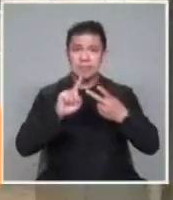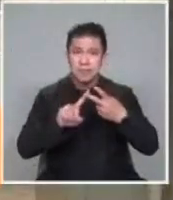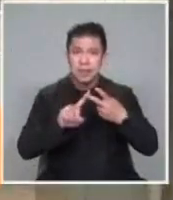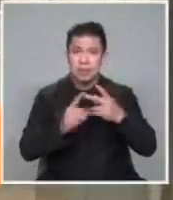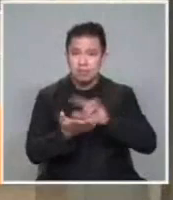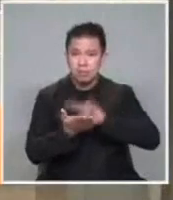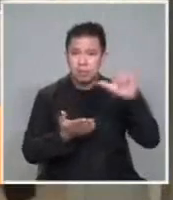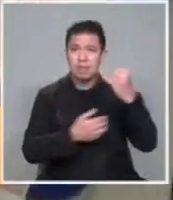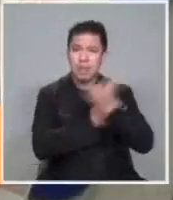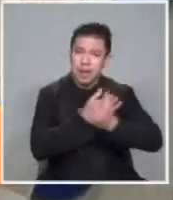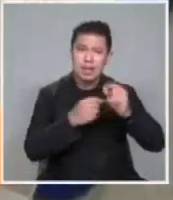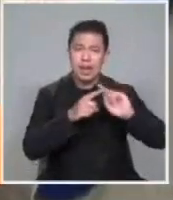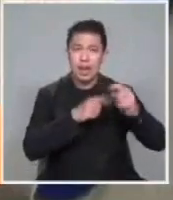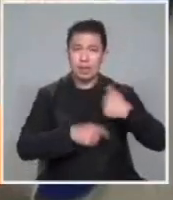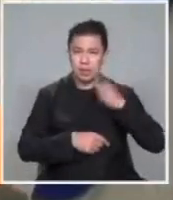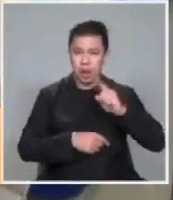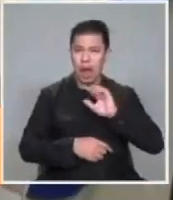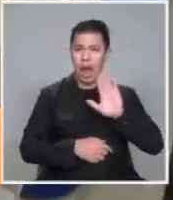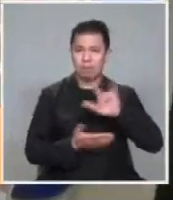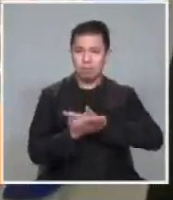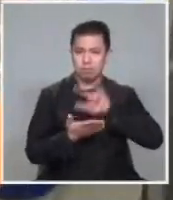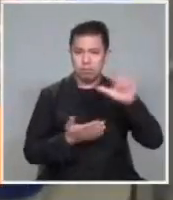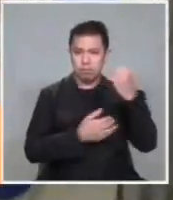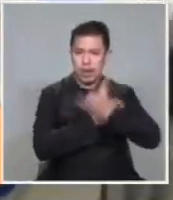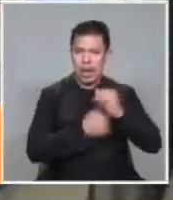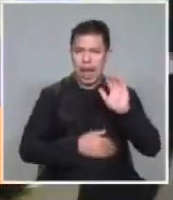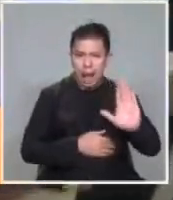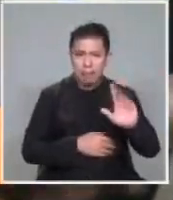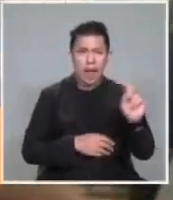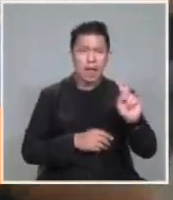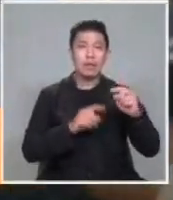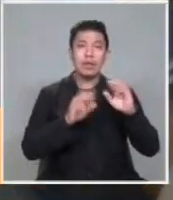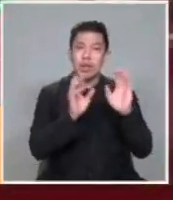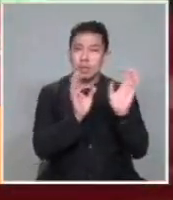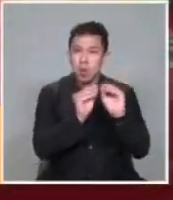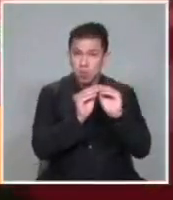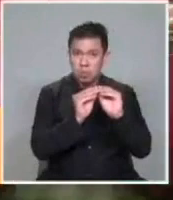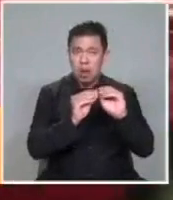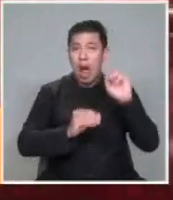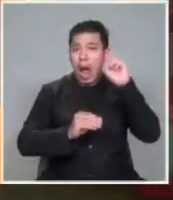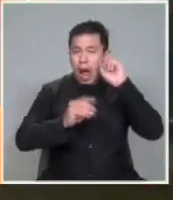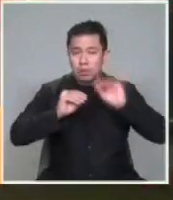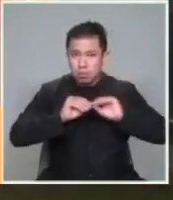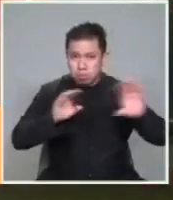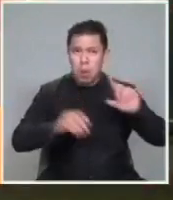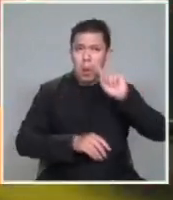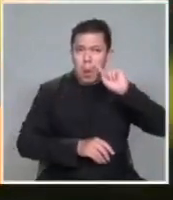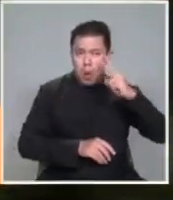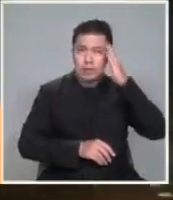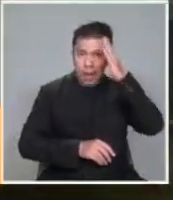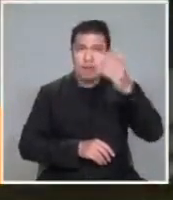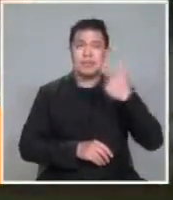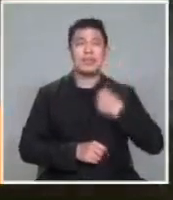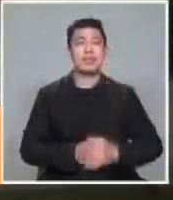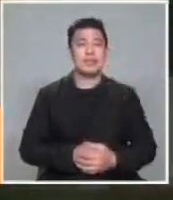เดินทางไปต่างประเทศที่จะต้องห้ามเดินทางไปประเทศใดโดยหลังการประชุมจะมีการแถลงความชัดเจนอีกครั้ง